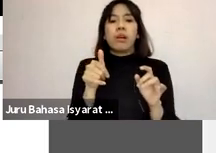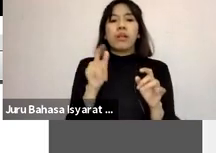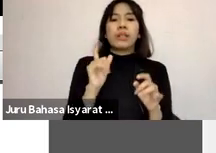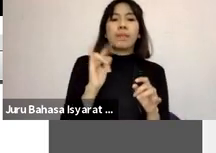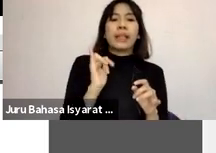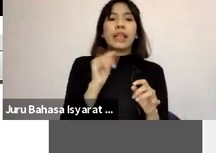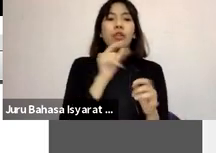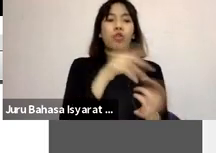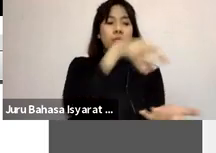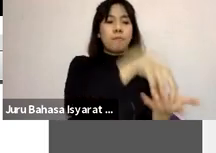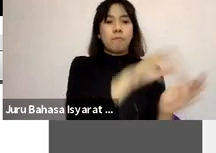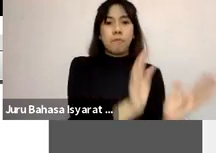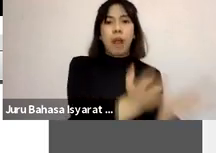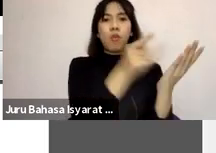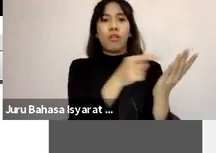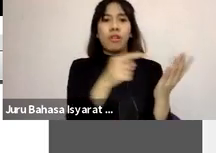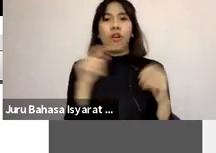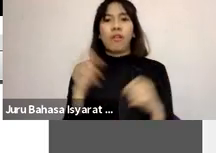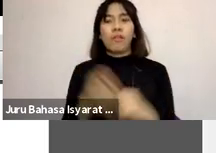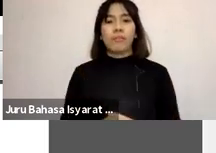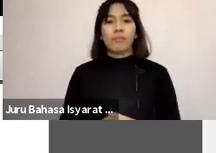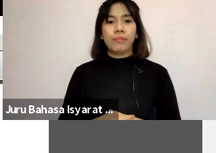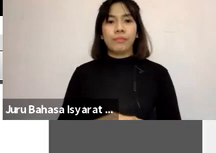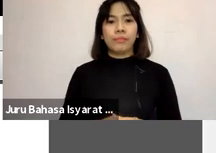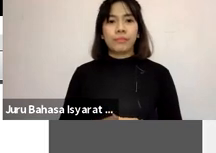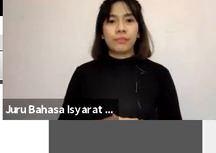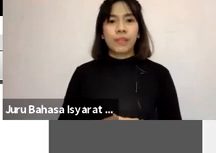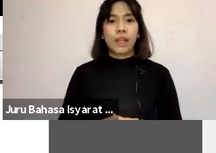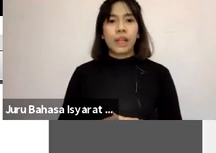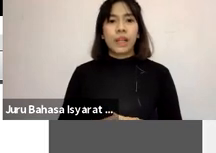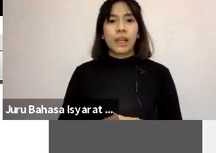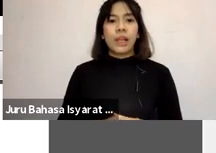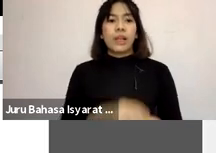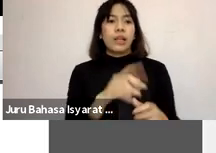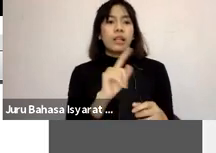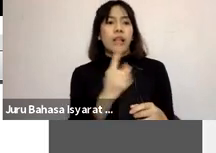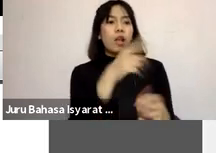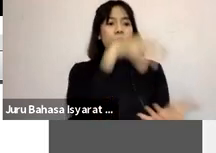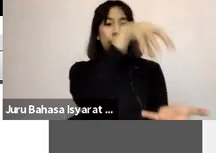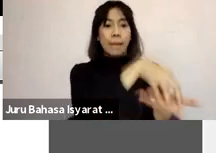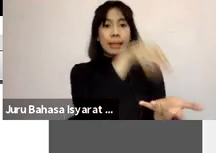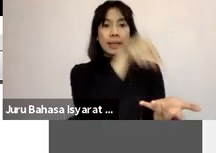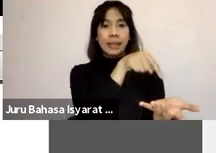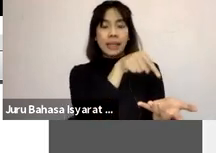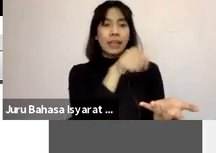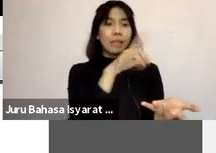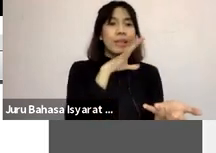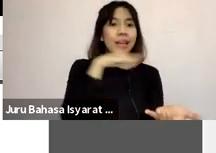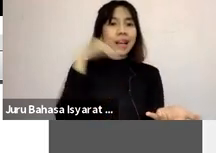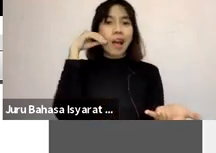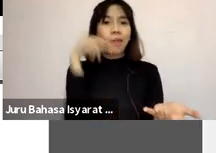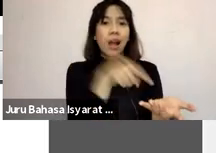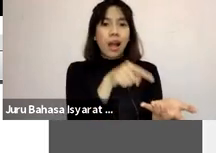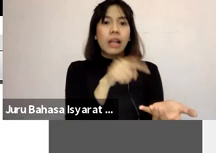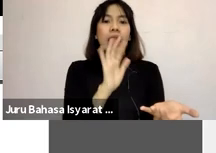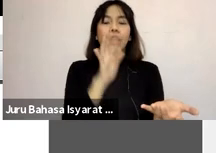ayam supaya bertelur itu di di siapkan satu telur itu ditempat yang diharapkan kemudian ayamnya